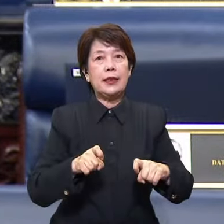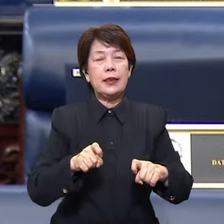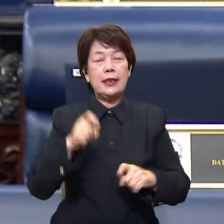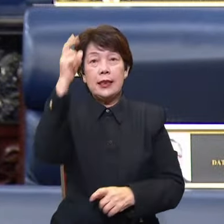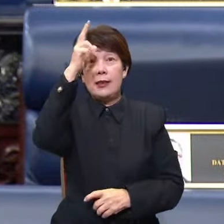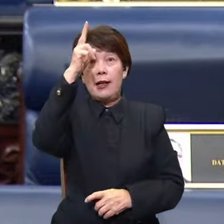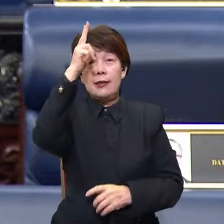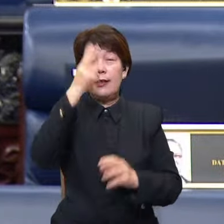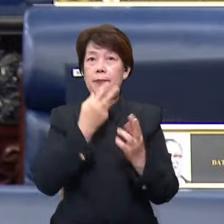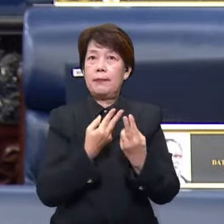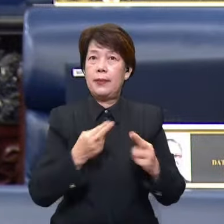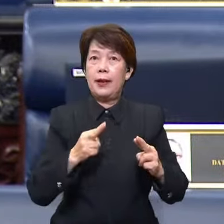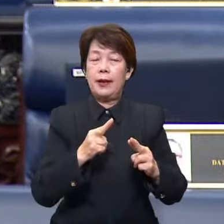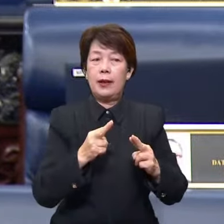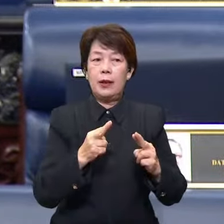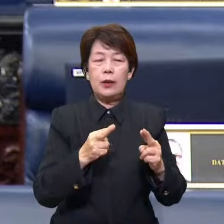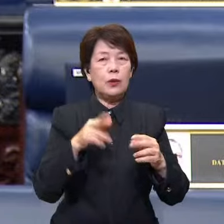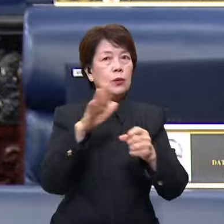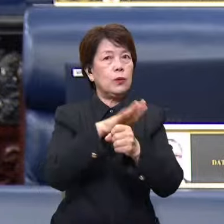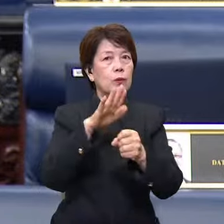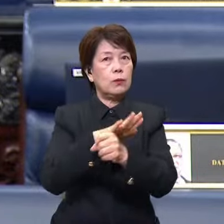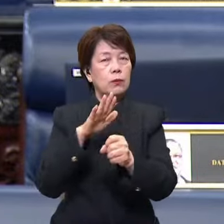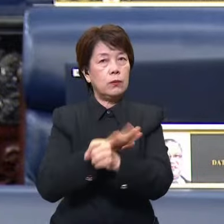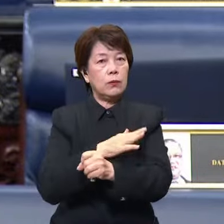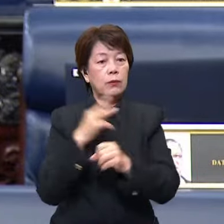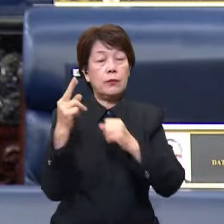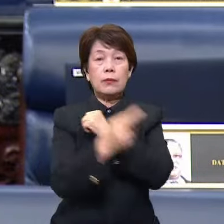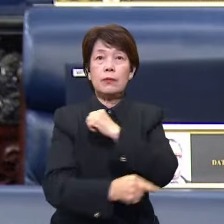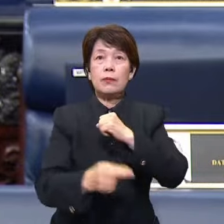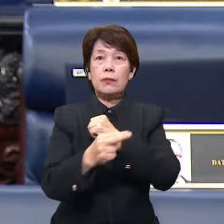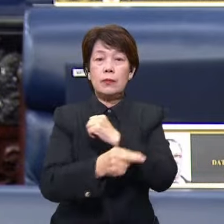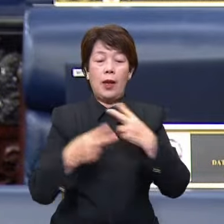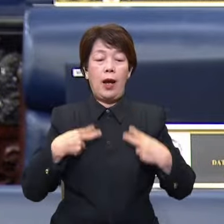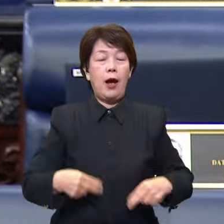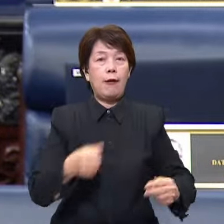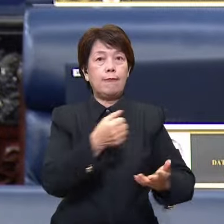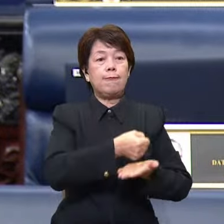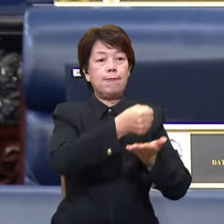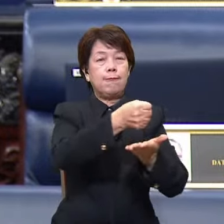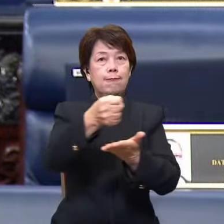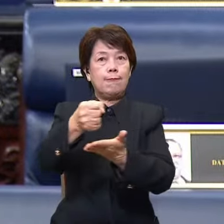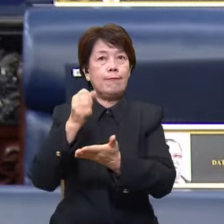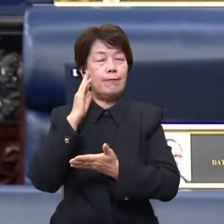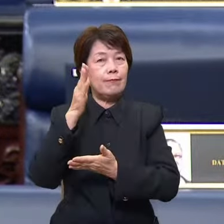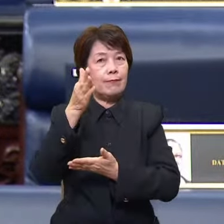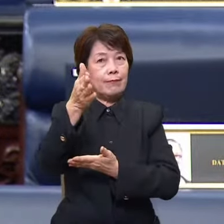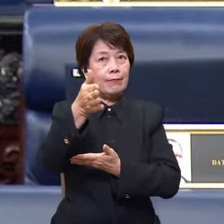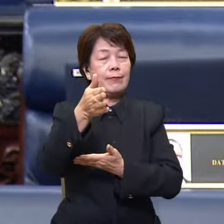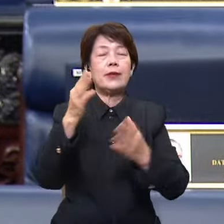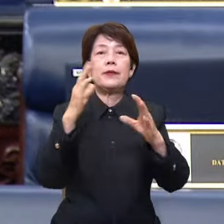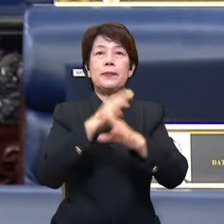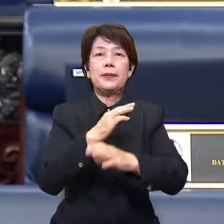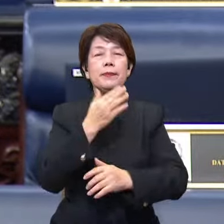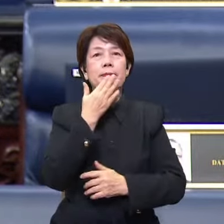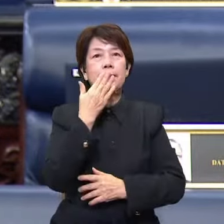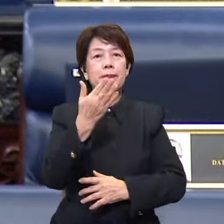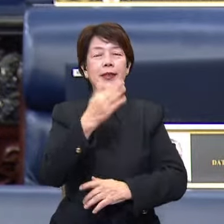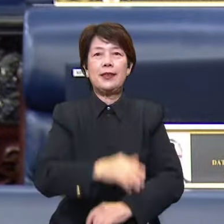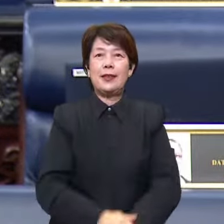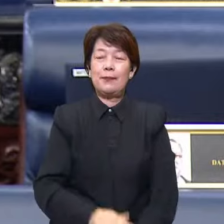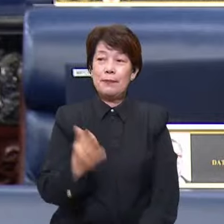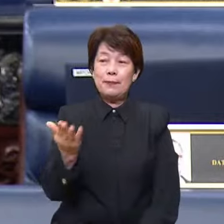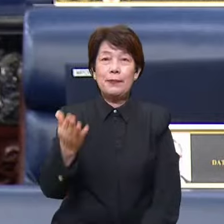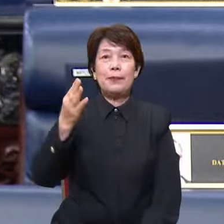ini dengan mengadakan secukupnya national health funding untuk kita berdepan dengan cabaran-cabaran seumpama ini. Terima kasih YB Pulai,